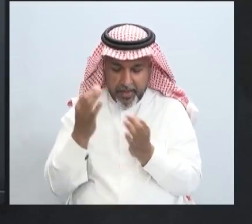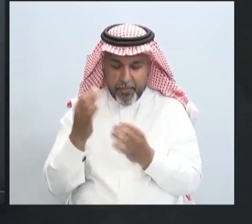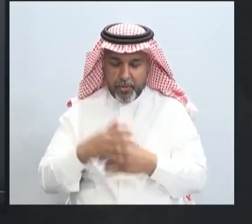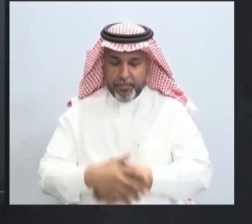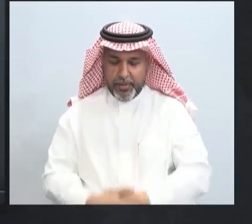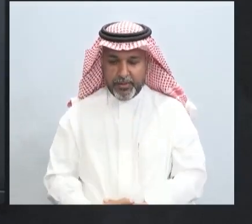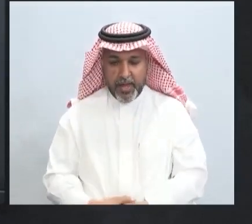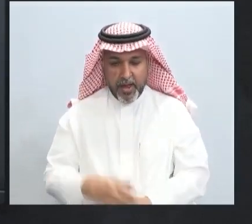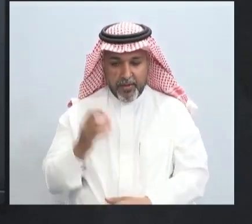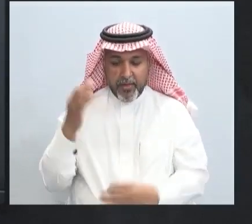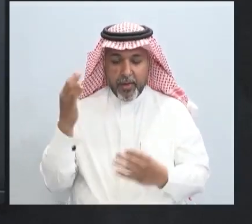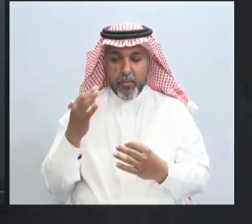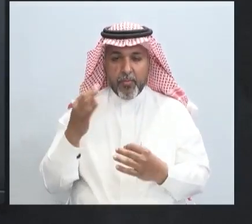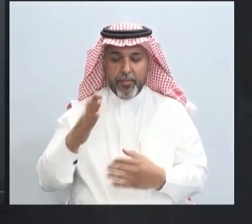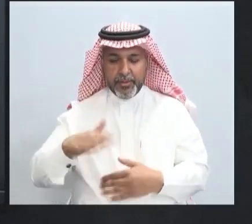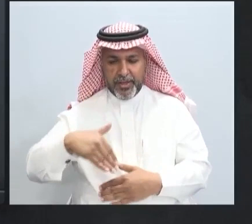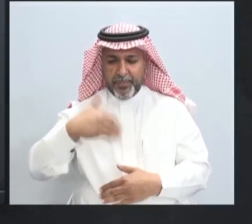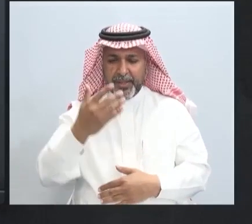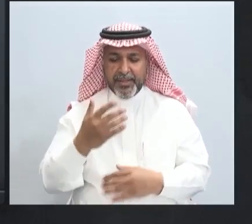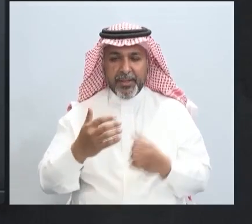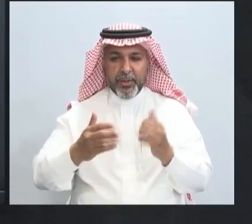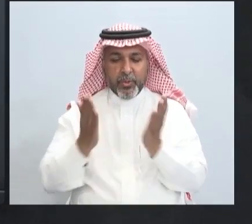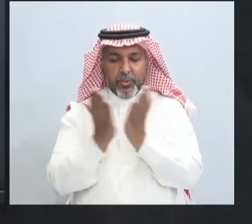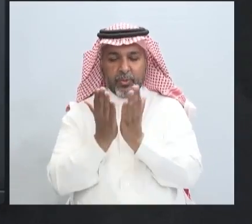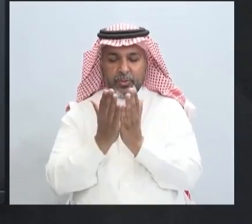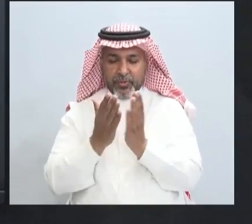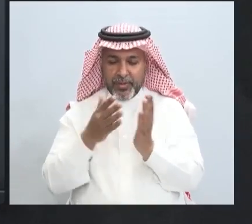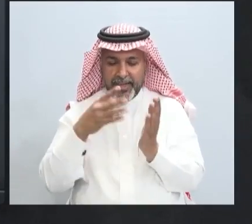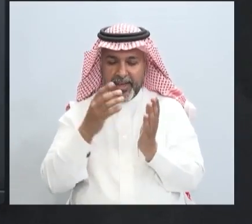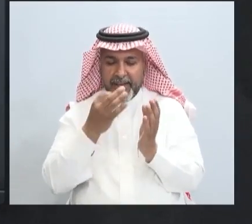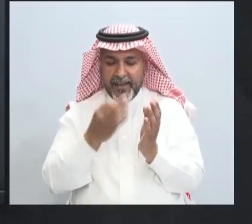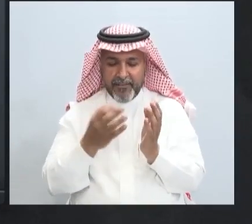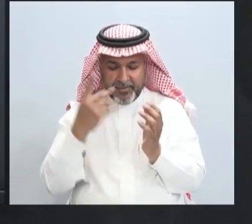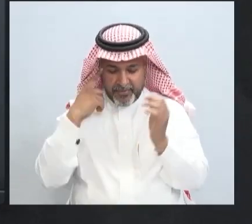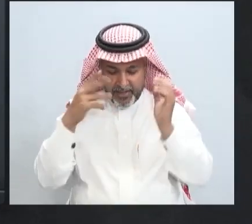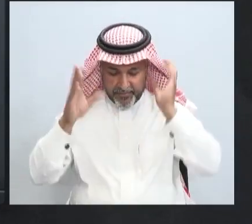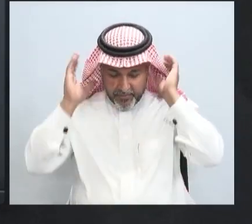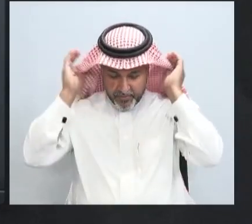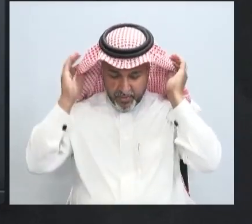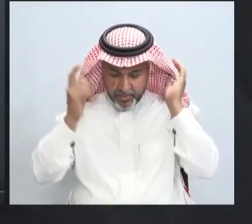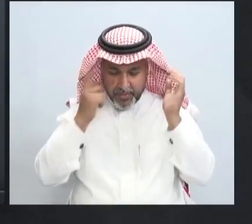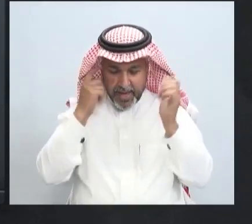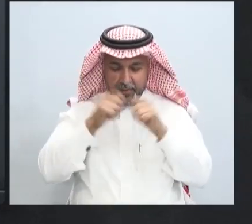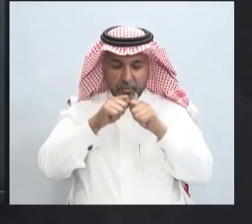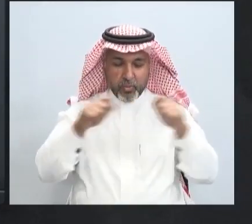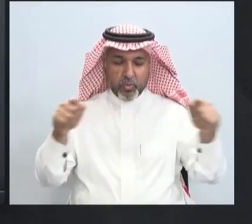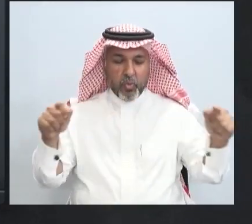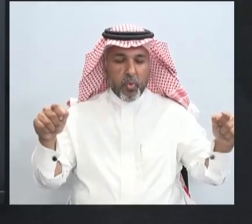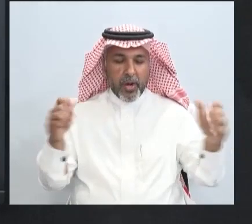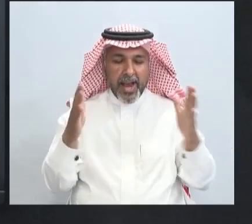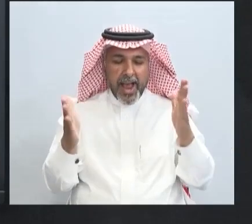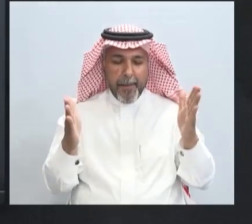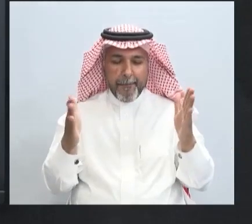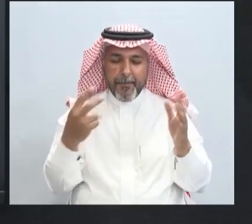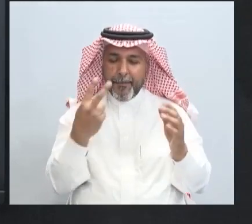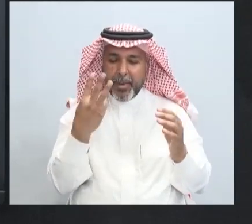لجميع الدوال المثلثيه كل الدوال المثلثيه طول دورتها 360 ما عدا التان والكوت طول دورتهم 180